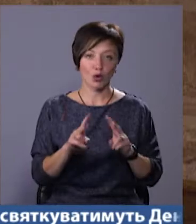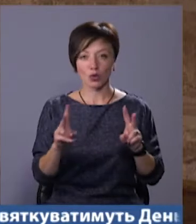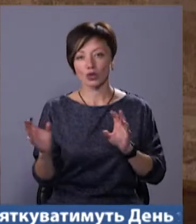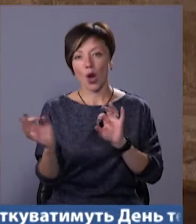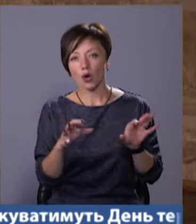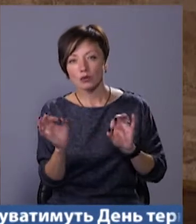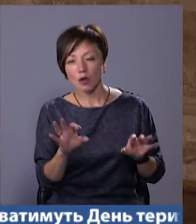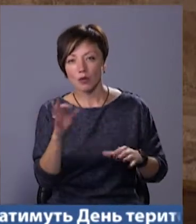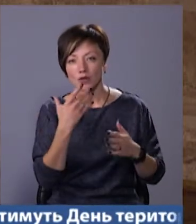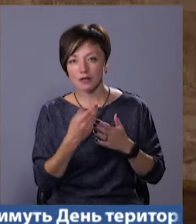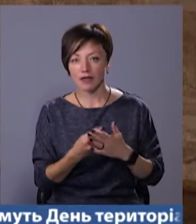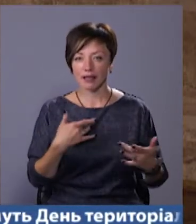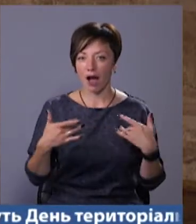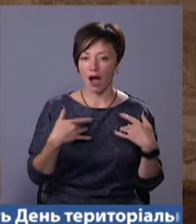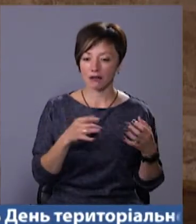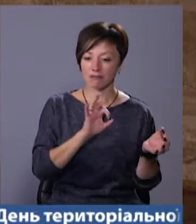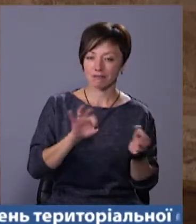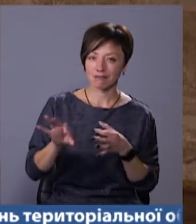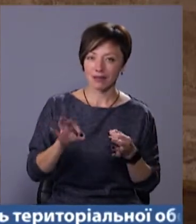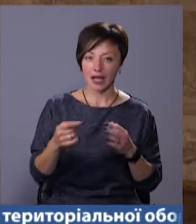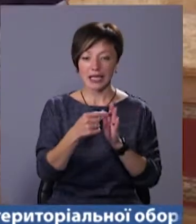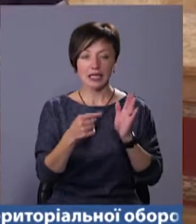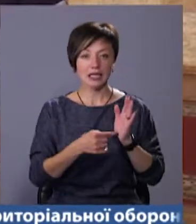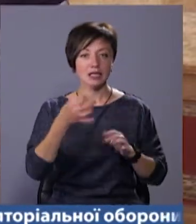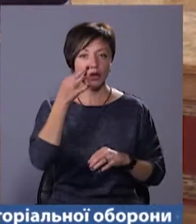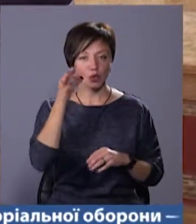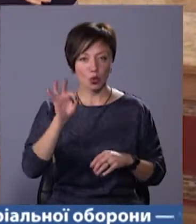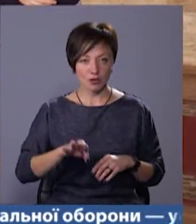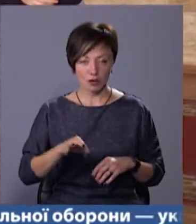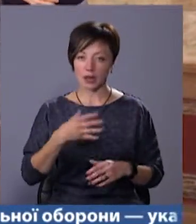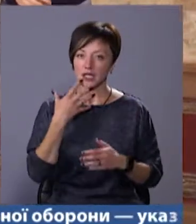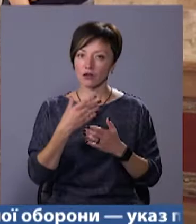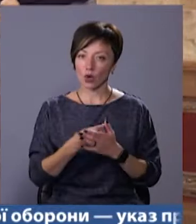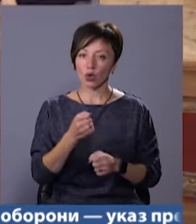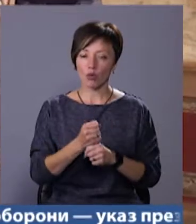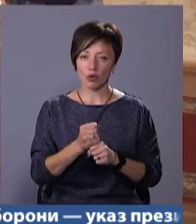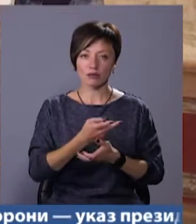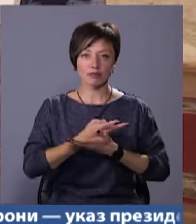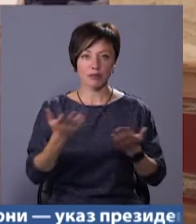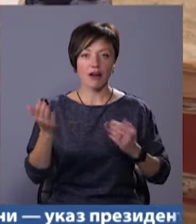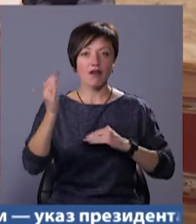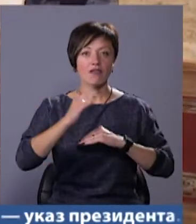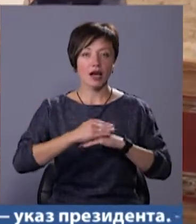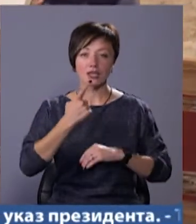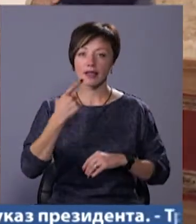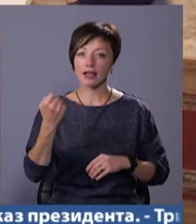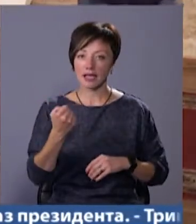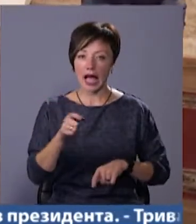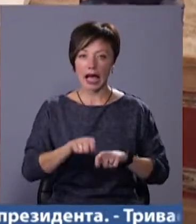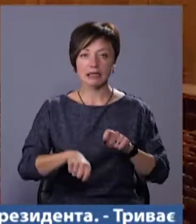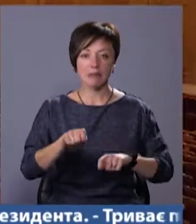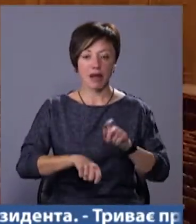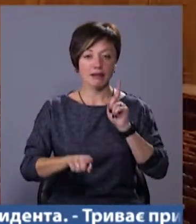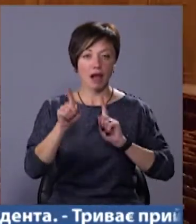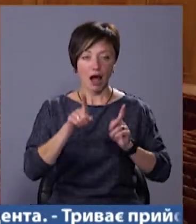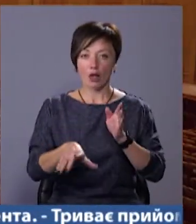розповідає про свій театр, де він ділиться досвідом. Свою роботу струмівці презентують надвечір неділі. Експертна рада обере серед